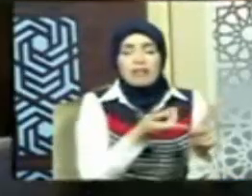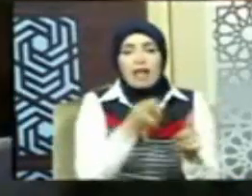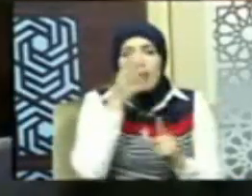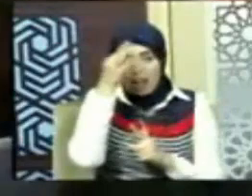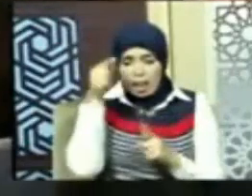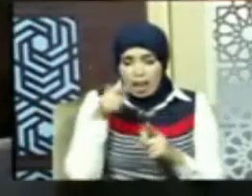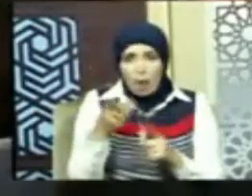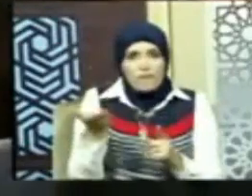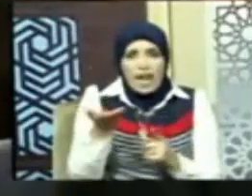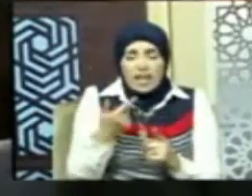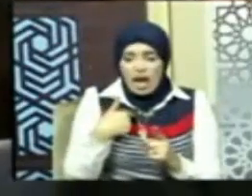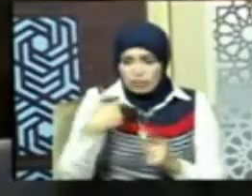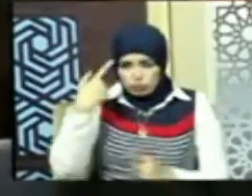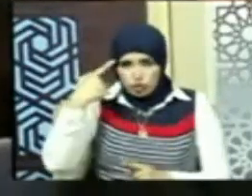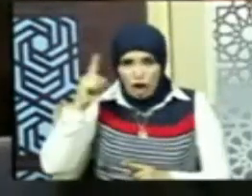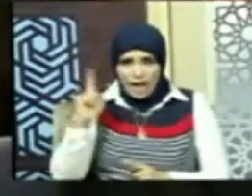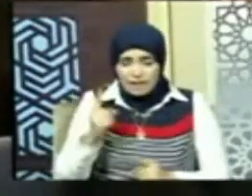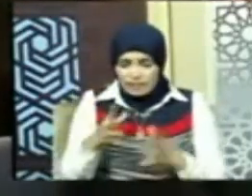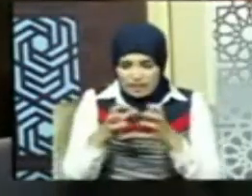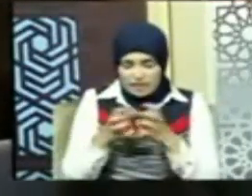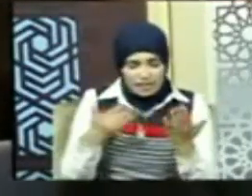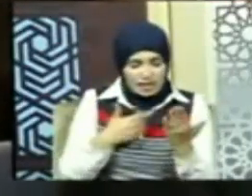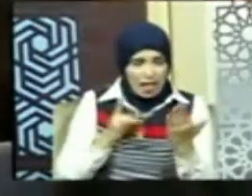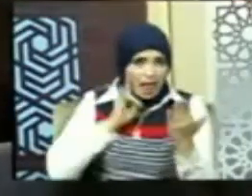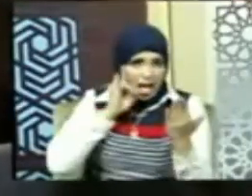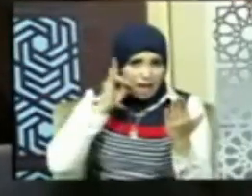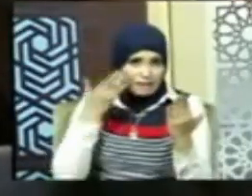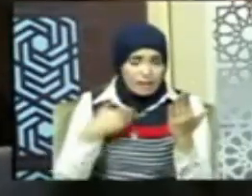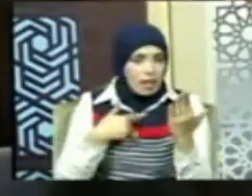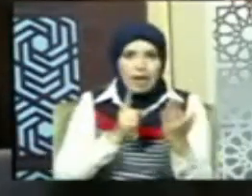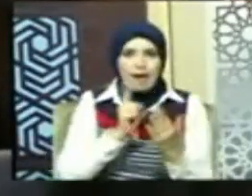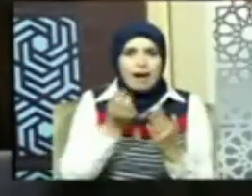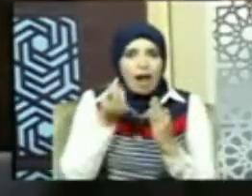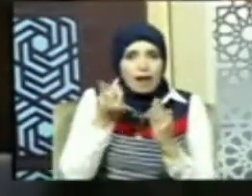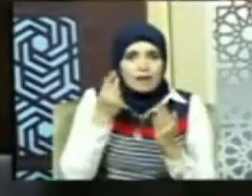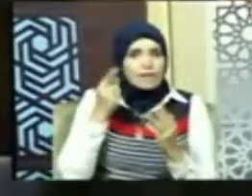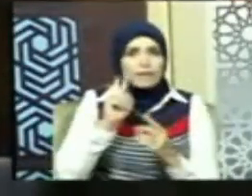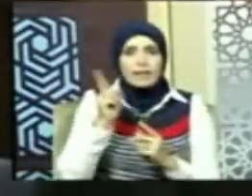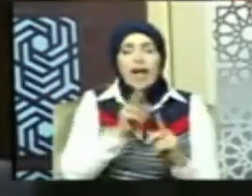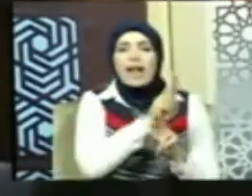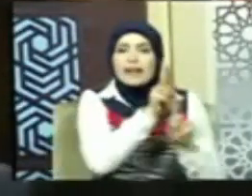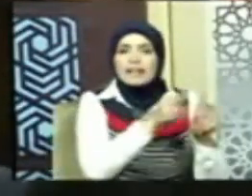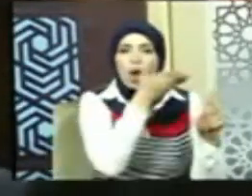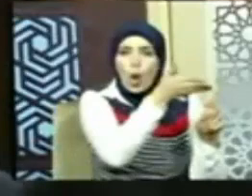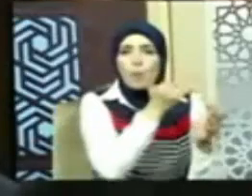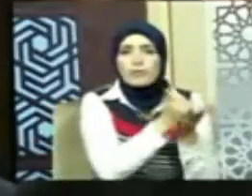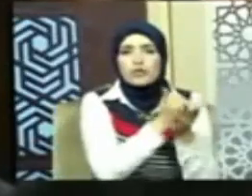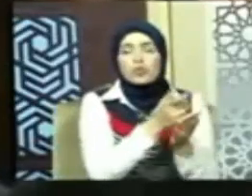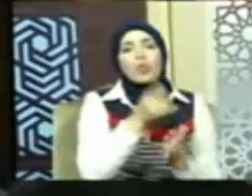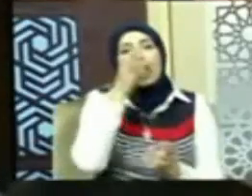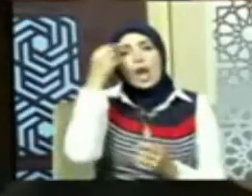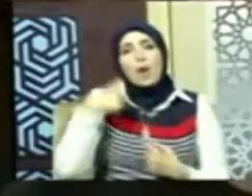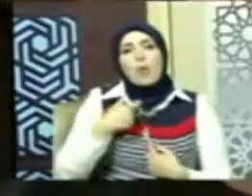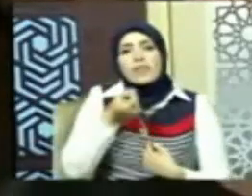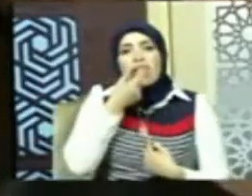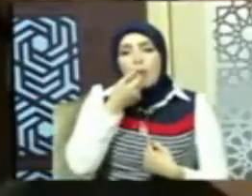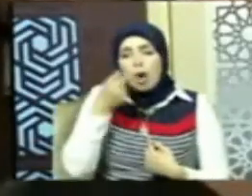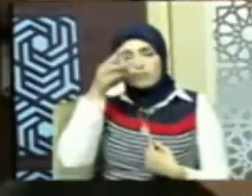الفقه والمفسر في التفسير والطبيب في الطب والصيدلية في